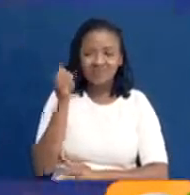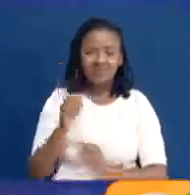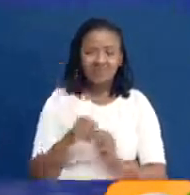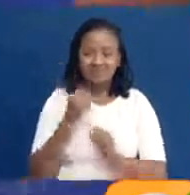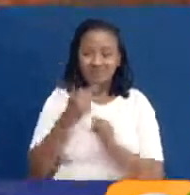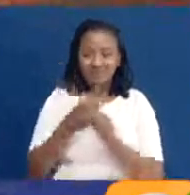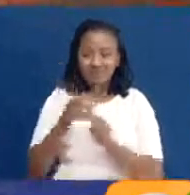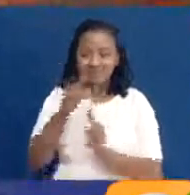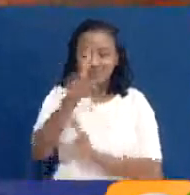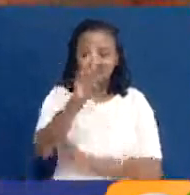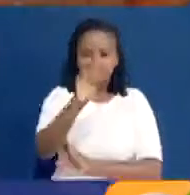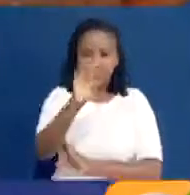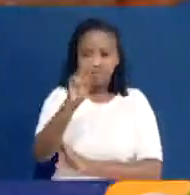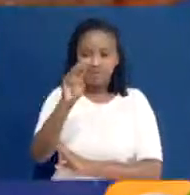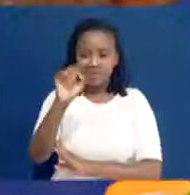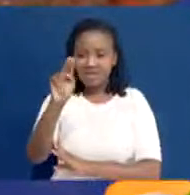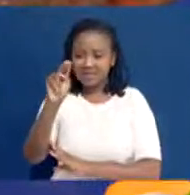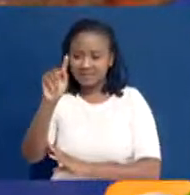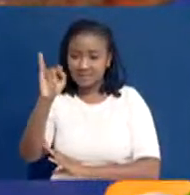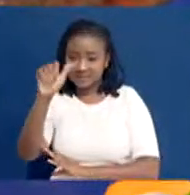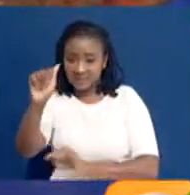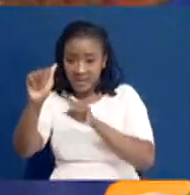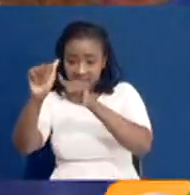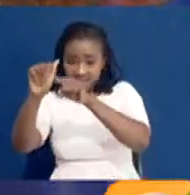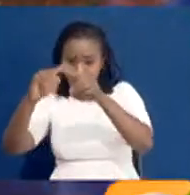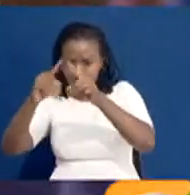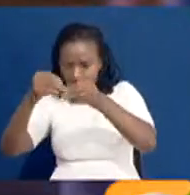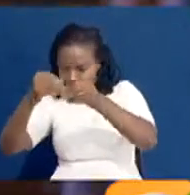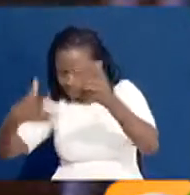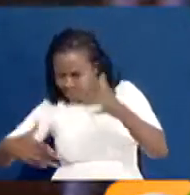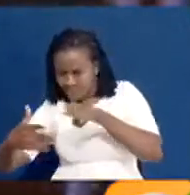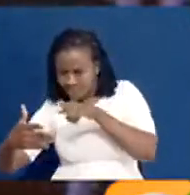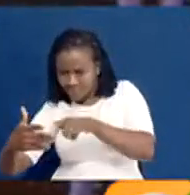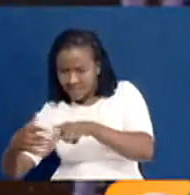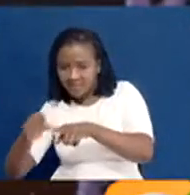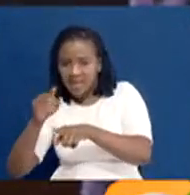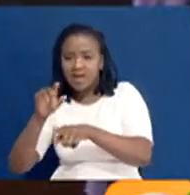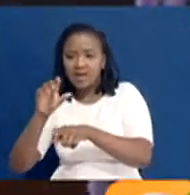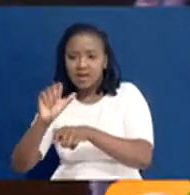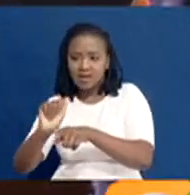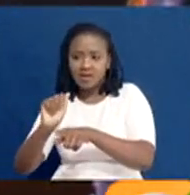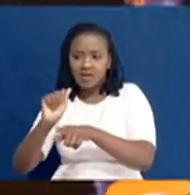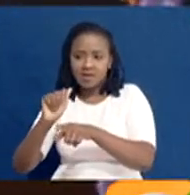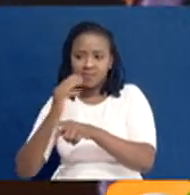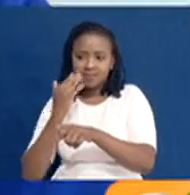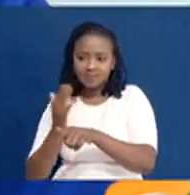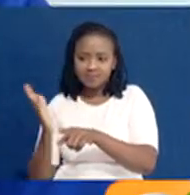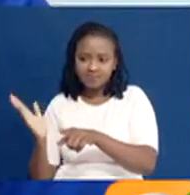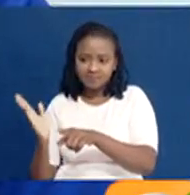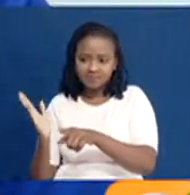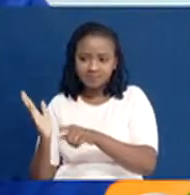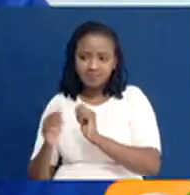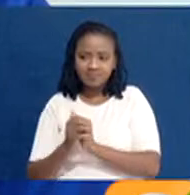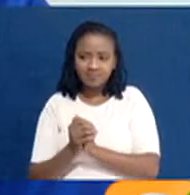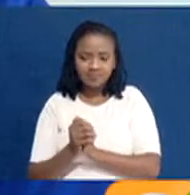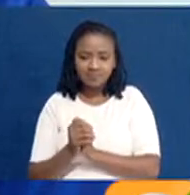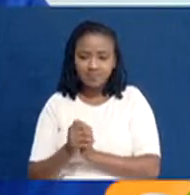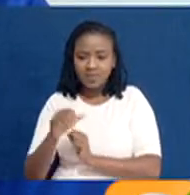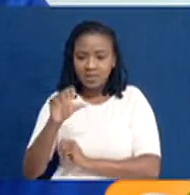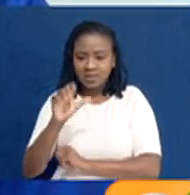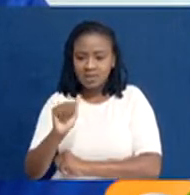dementia. Lakini Alzheimer's ni ile ugonjwa ambao uko sana kwa yale magonjwa yanayoitwa dementia. So ni ugonjwa